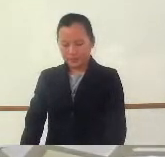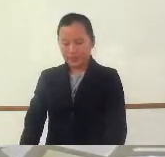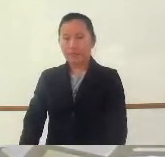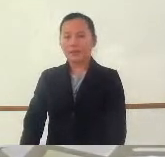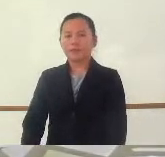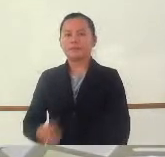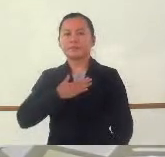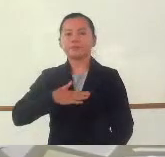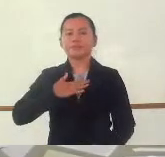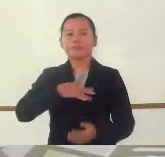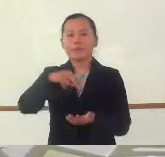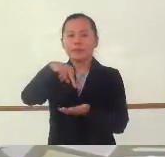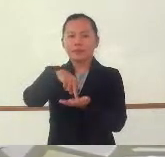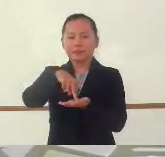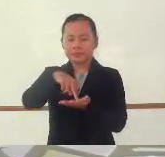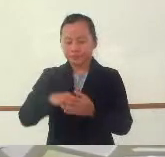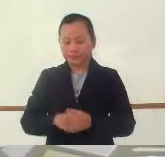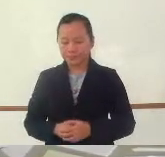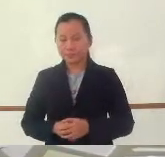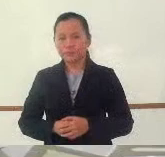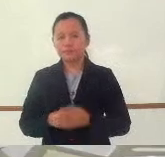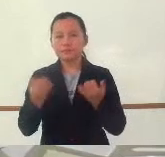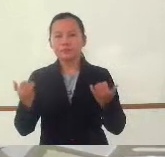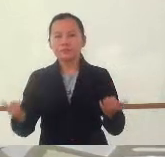Marilah kita berdoa.